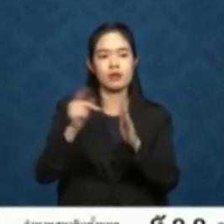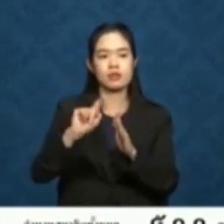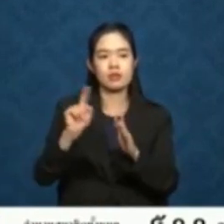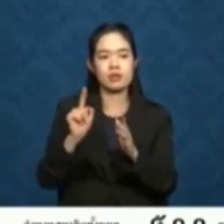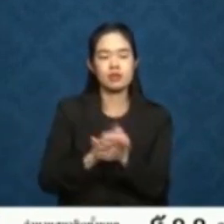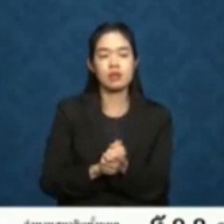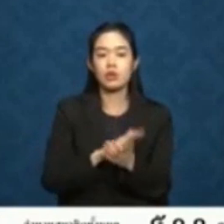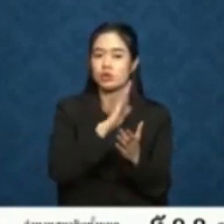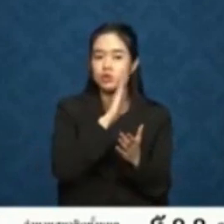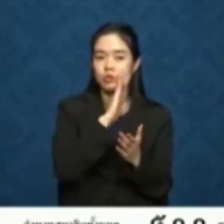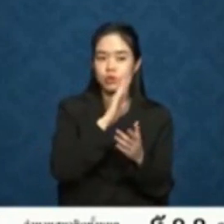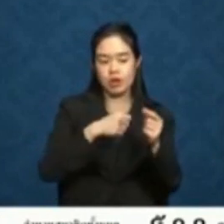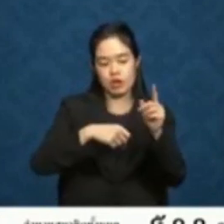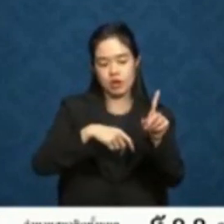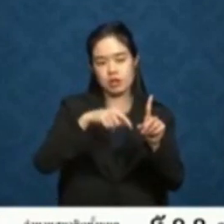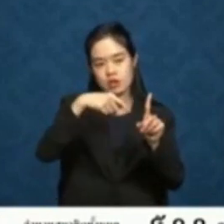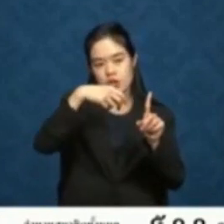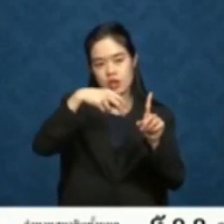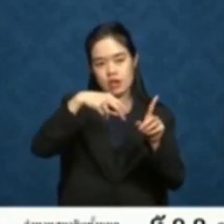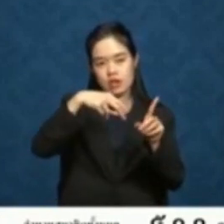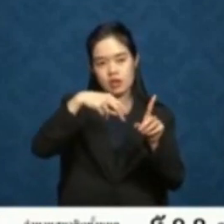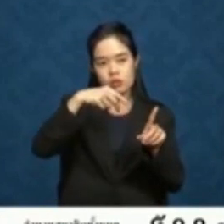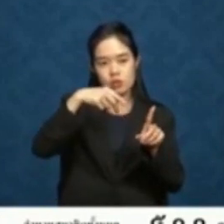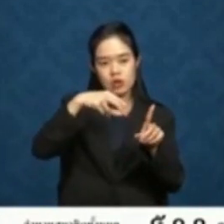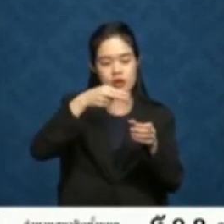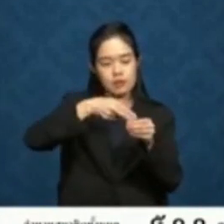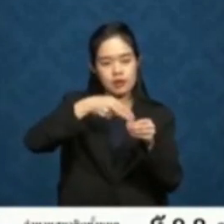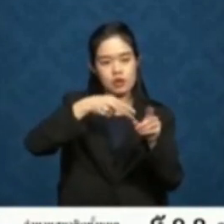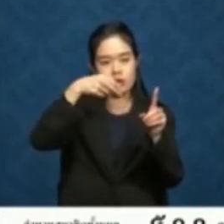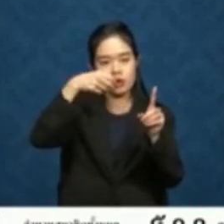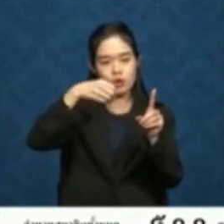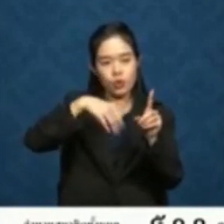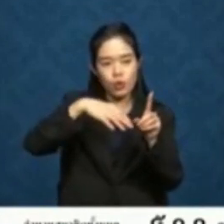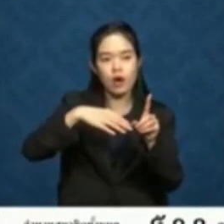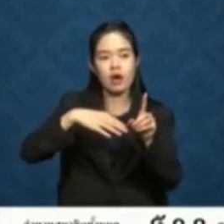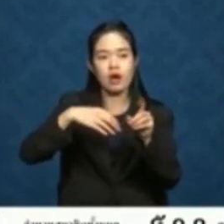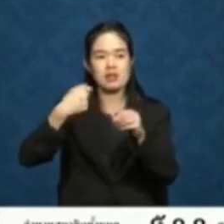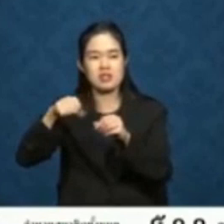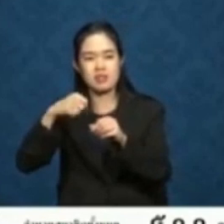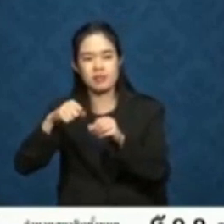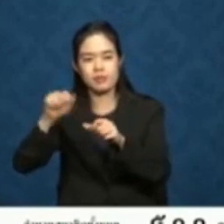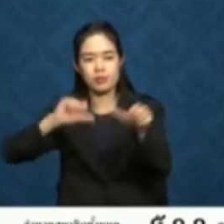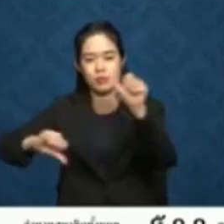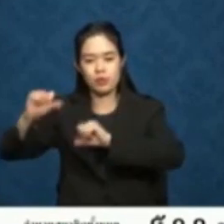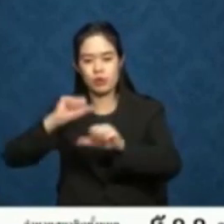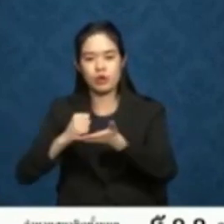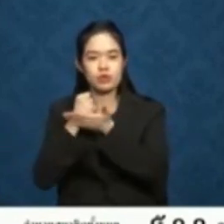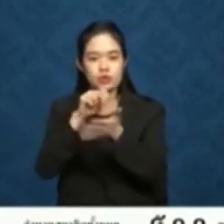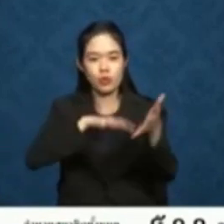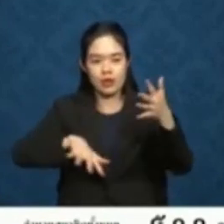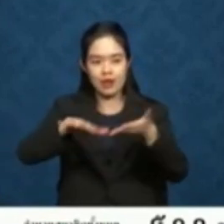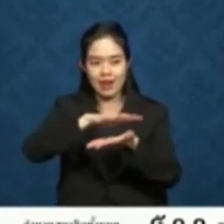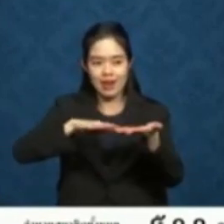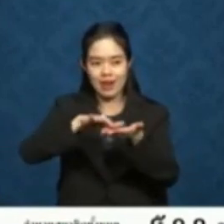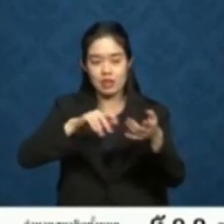ว่าถ้ามีน้ำมันรั่ว1ส่วนก็ใช้ถ้ามีน้ำมันรั่ว10ส่วนเนี่ยใช้สารเคมี1ส่วนครับถ้าเราคำนวณตาม